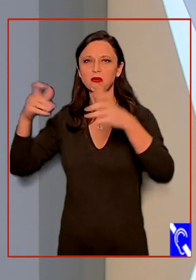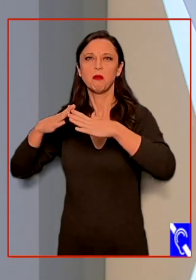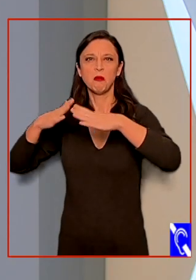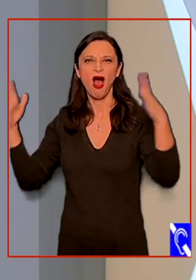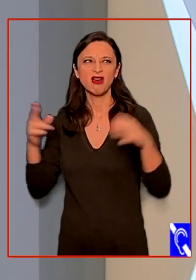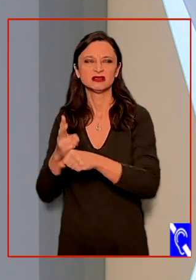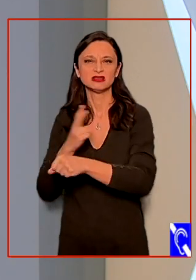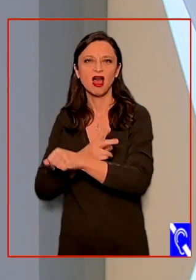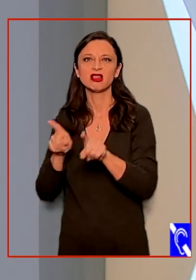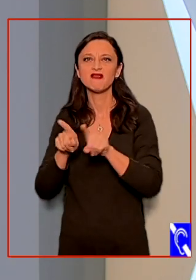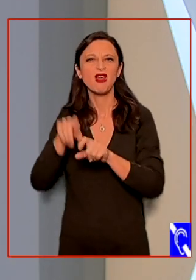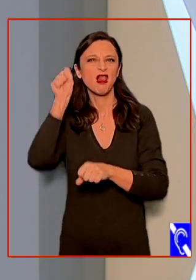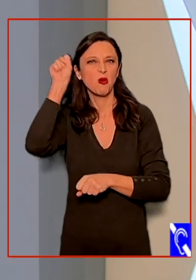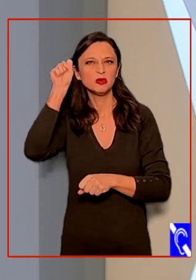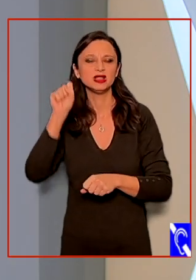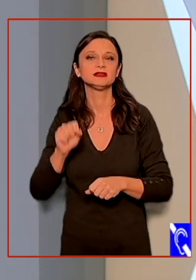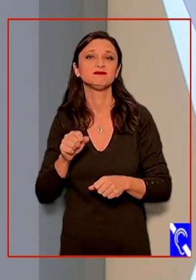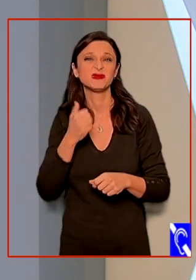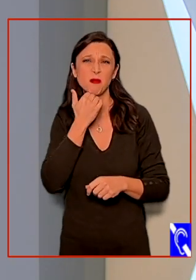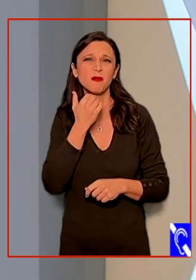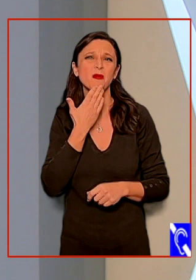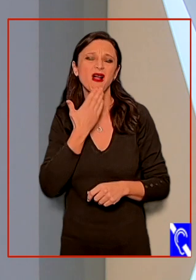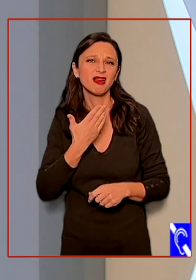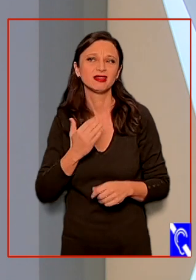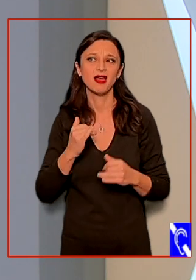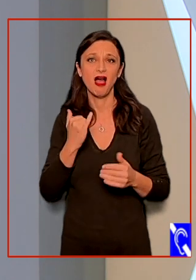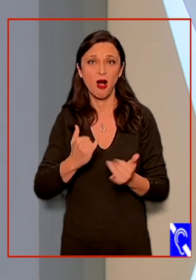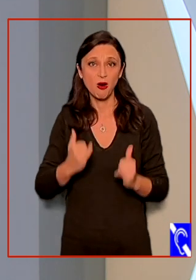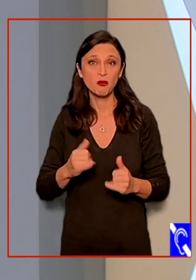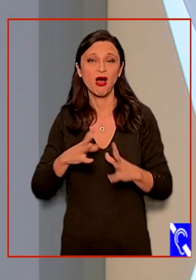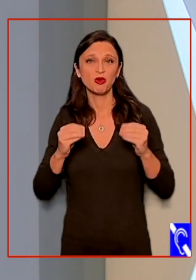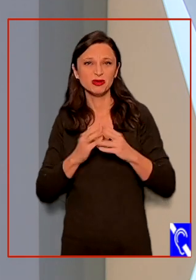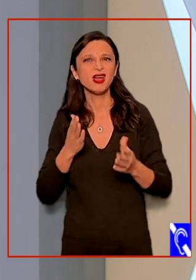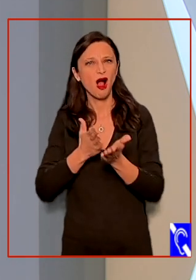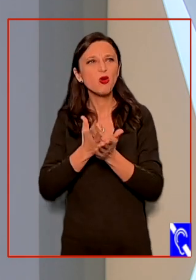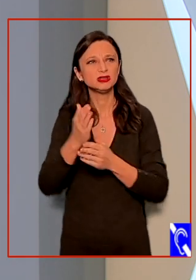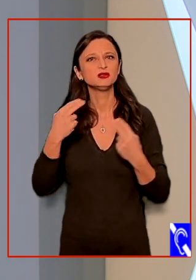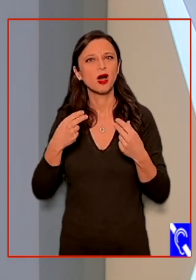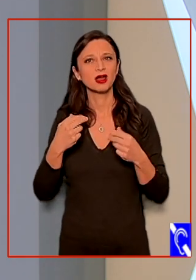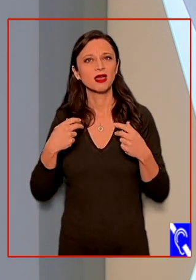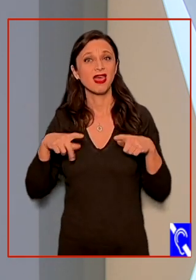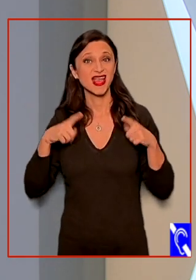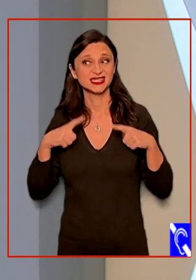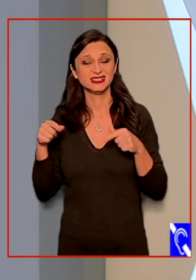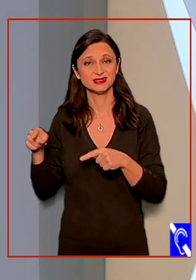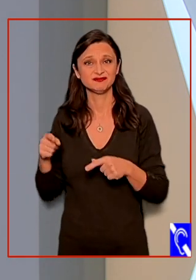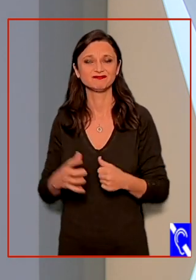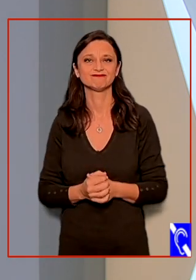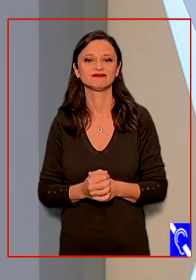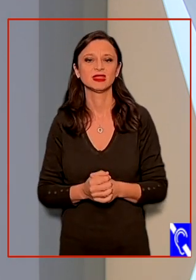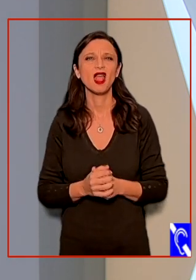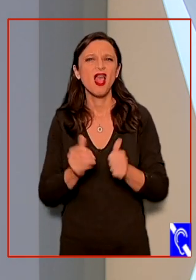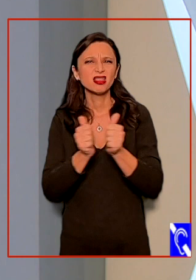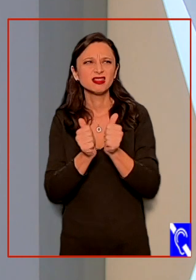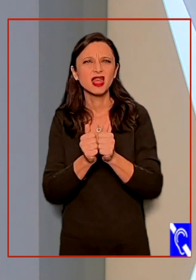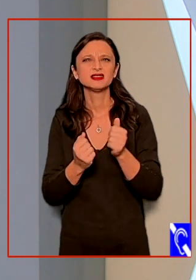le amintiți de pe vremea comunistă și care, din păcate, în unele locuri încă mai există în țara noastră. Ei bine, când acest proces se întâmplă, adesea